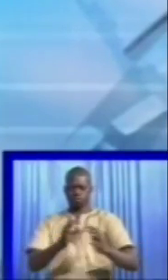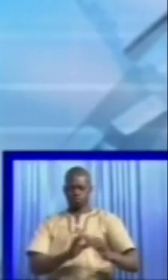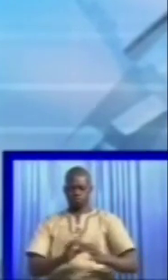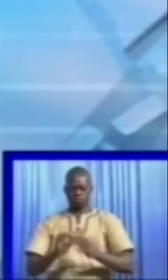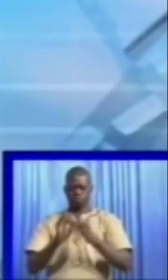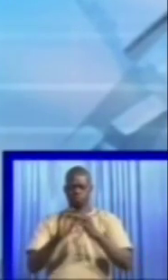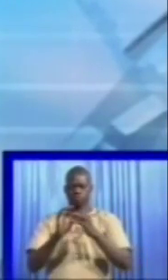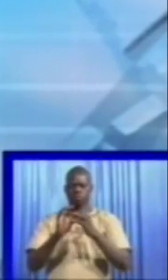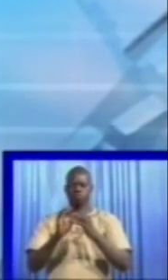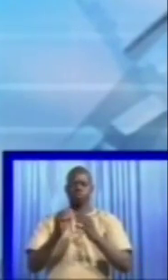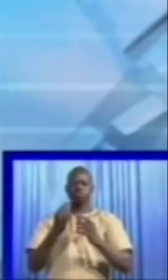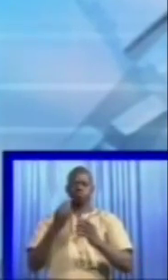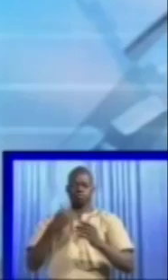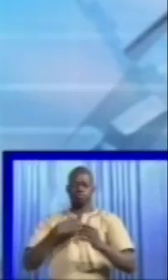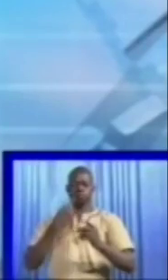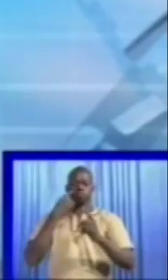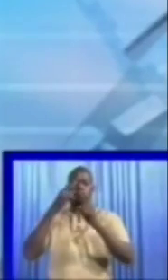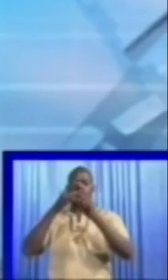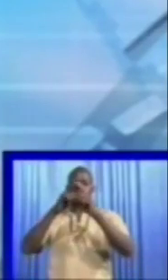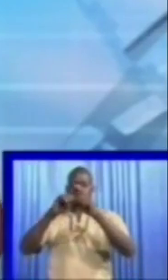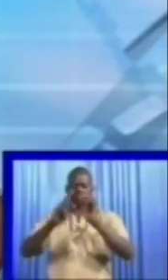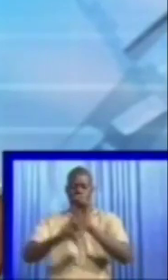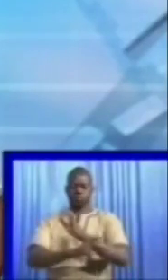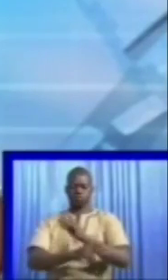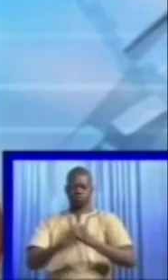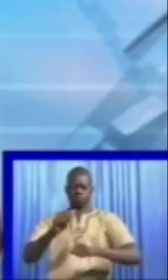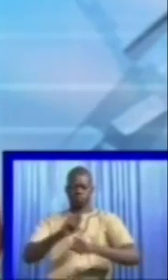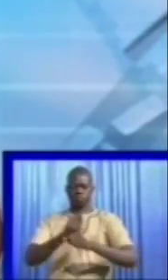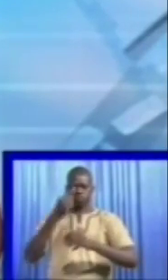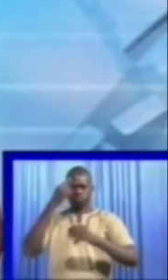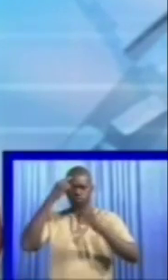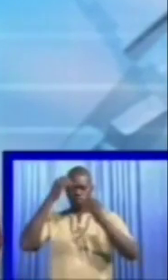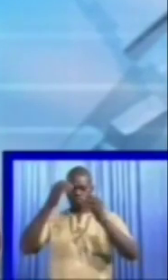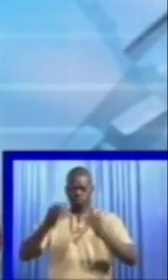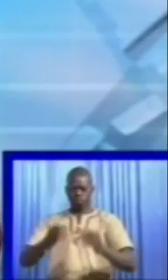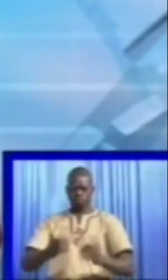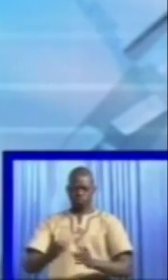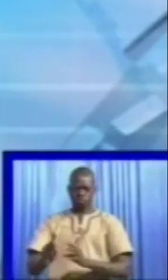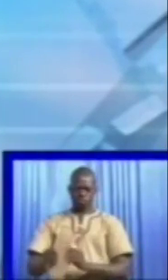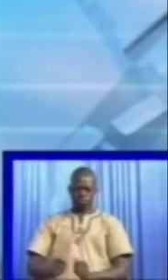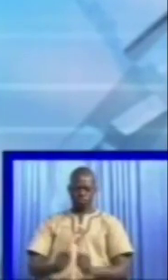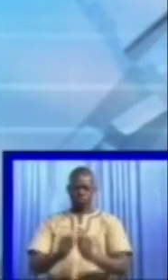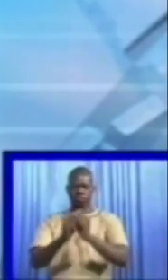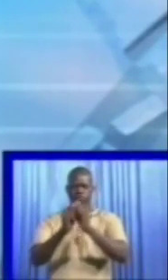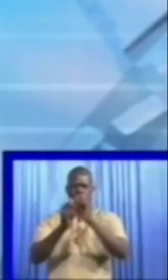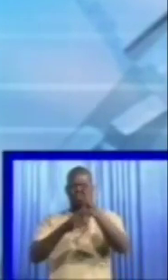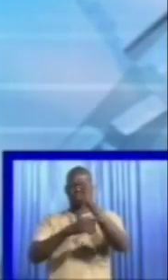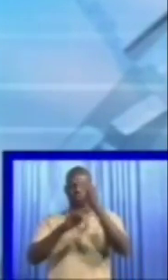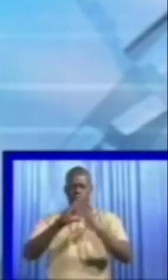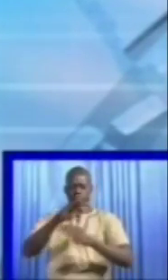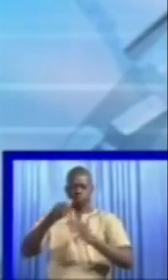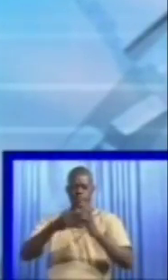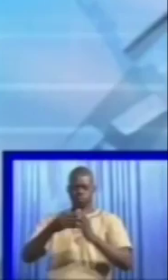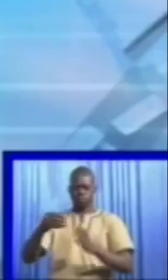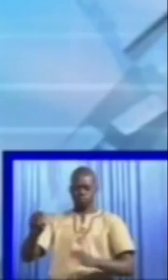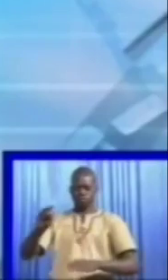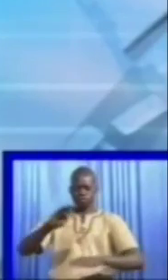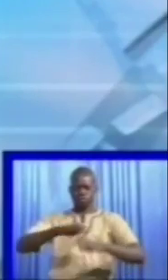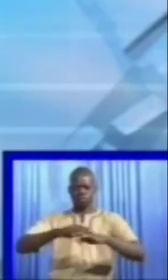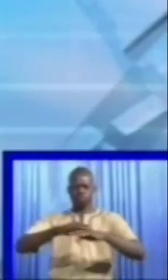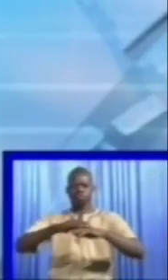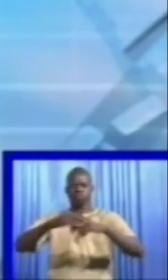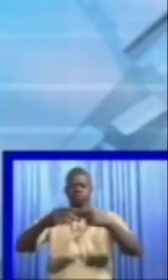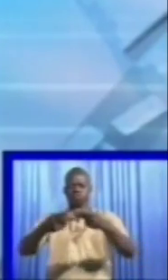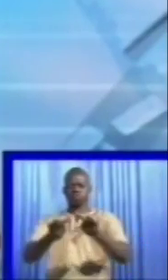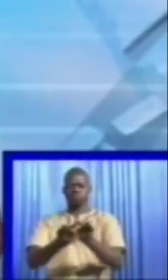est ambitieux et à Kourougou, les acteurs ont pris l'engagement de relever le défi. La région du centre-ouest se place ainsi